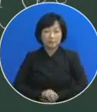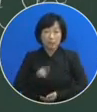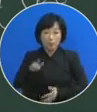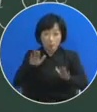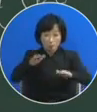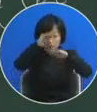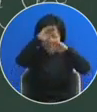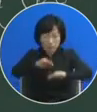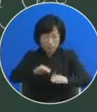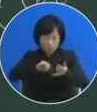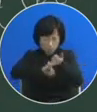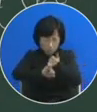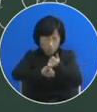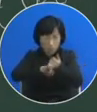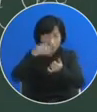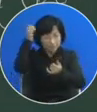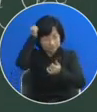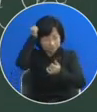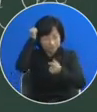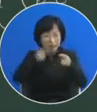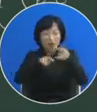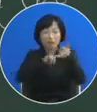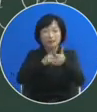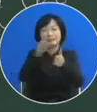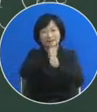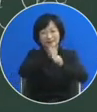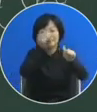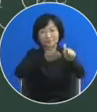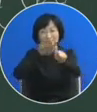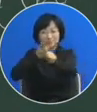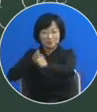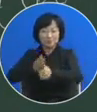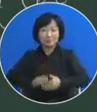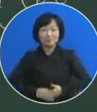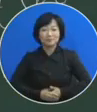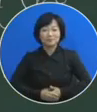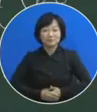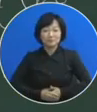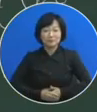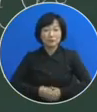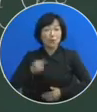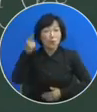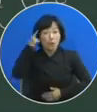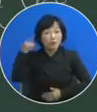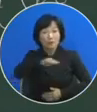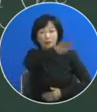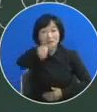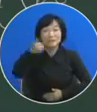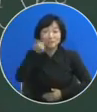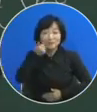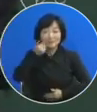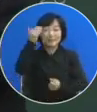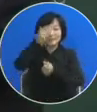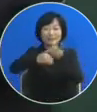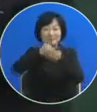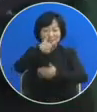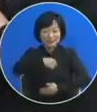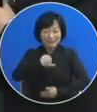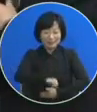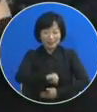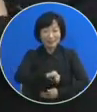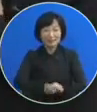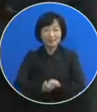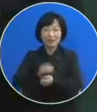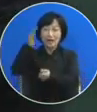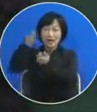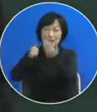바랍니다. You need to restore. 여러분 언약 붙잡기만 하면 돼요. And so just grab hold of the covenant. 그렇잖아요. Isn't that so? 하나님 자녀니까. Because you're God's children. 하나님의 최고 계획은 지금 이